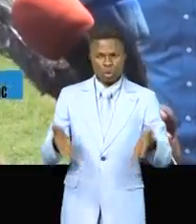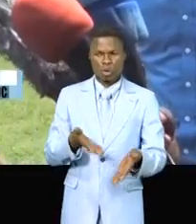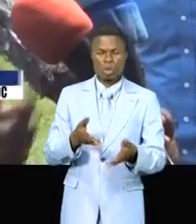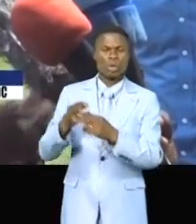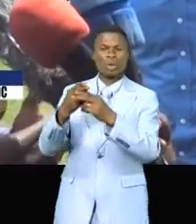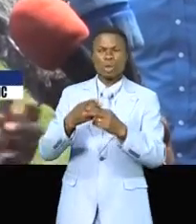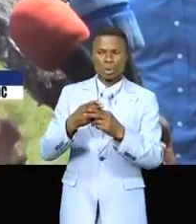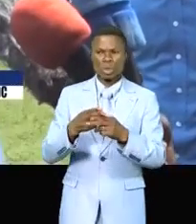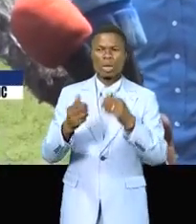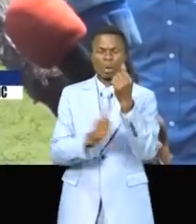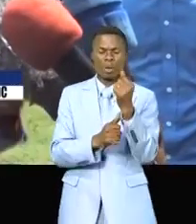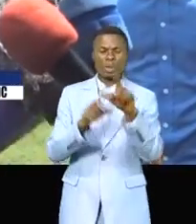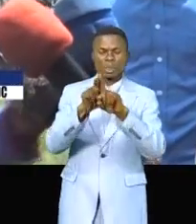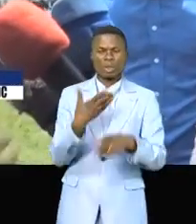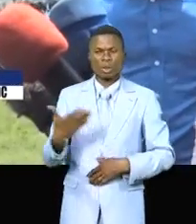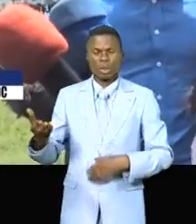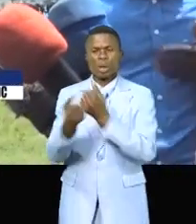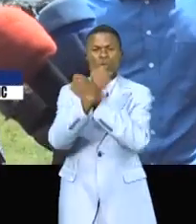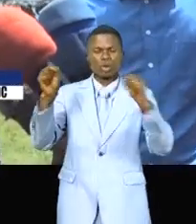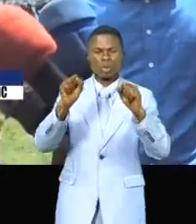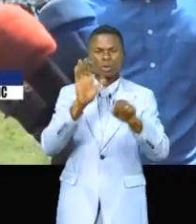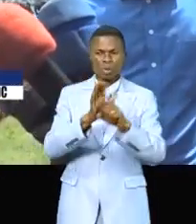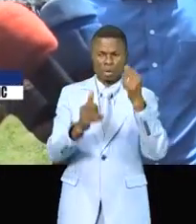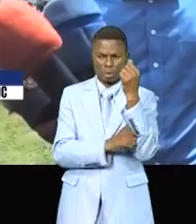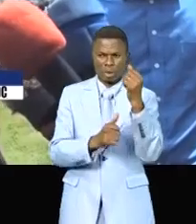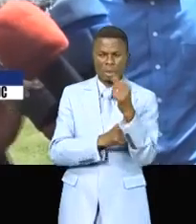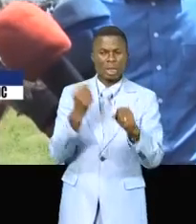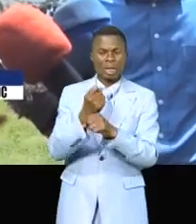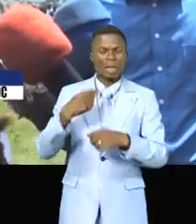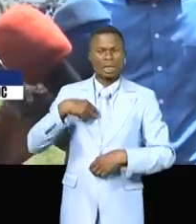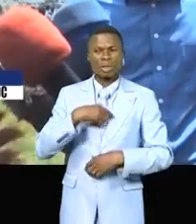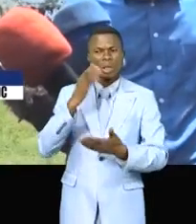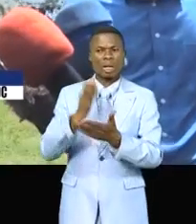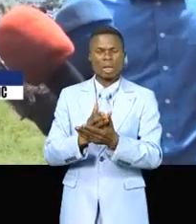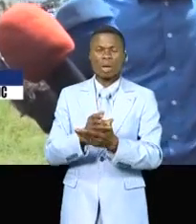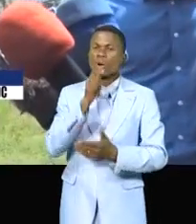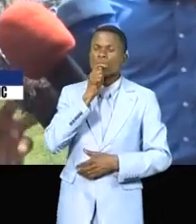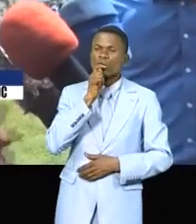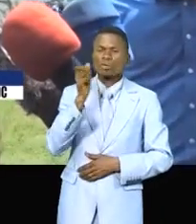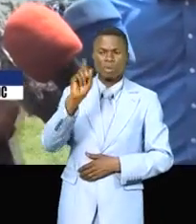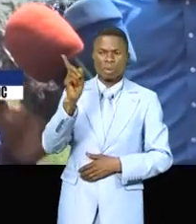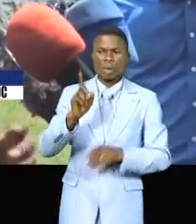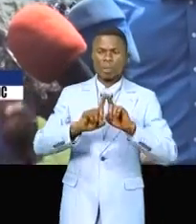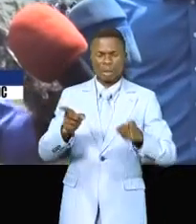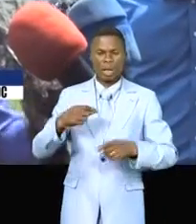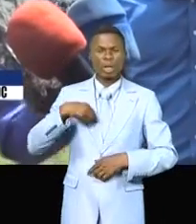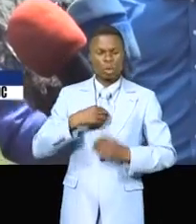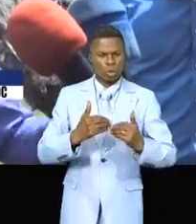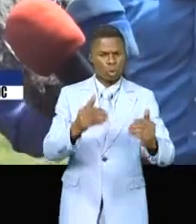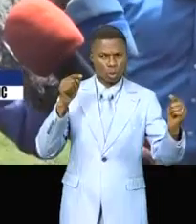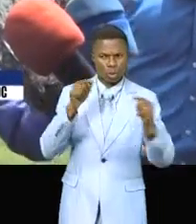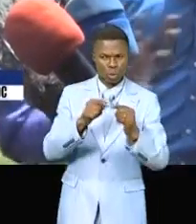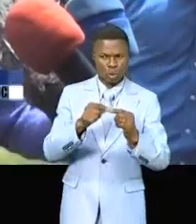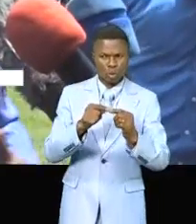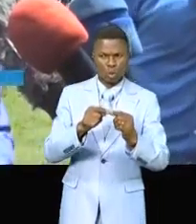sécuriser les personnes et leurs biens et pour sauver les vies humaines. Notre service ne se limite pas seulement sur les incendies, mais sauf que nous allons jusque dans de prévenir